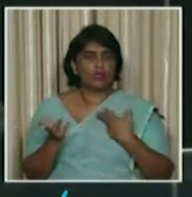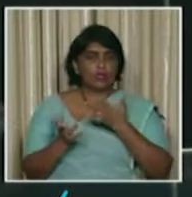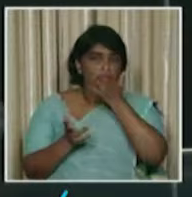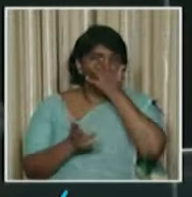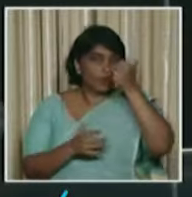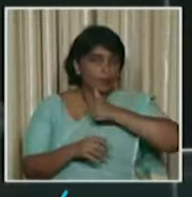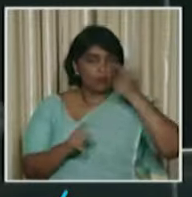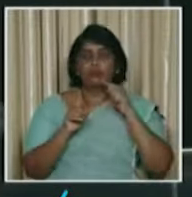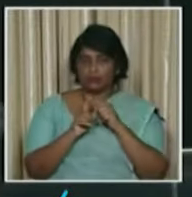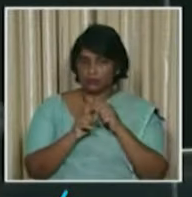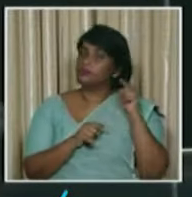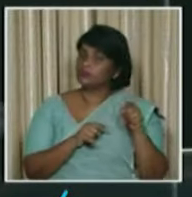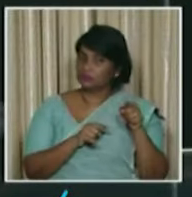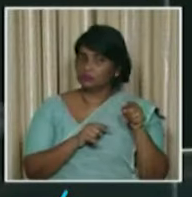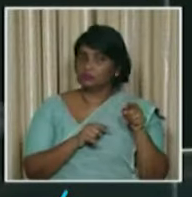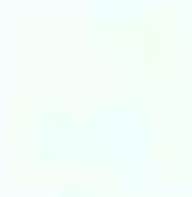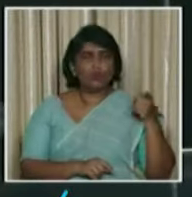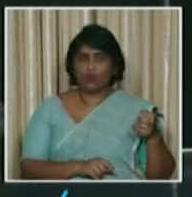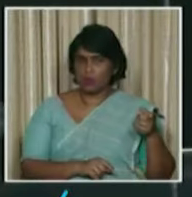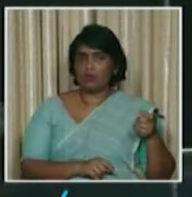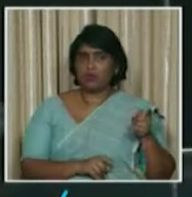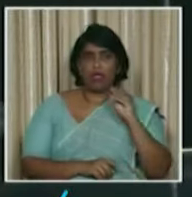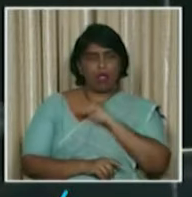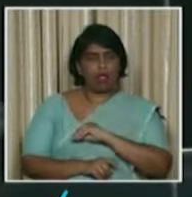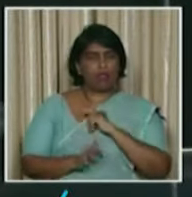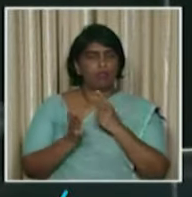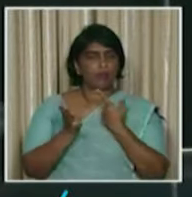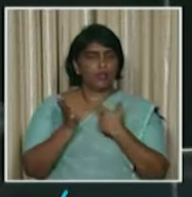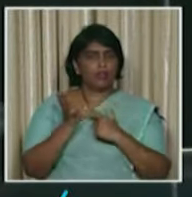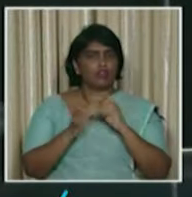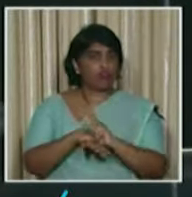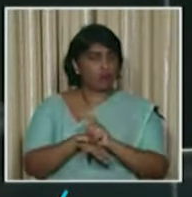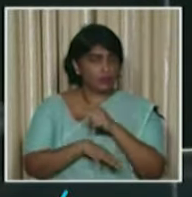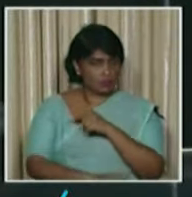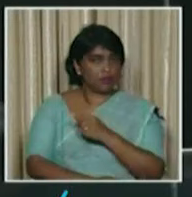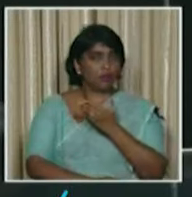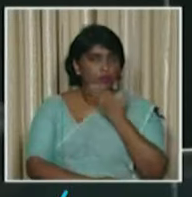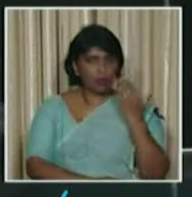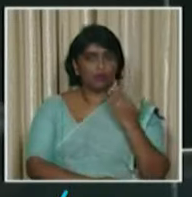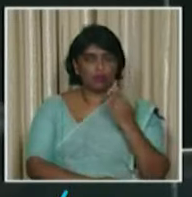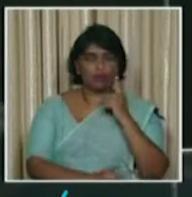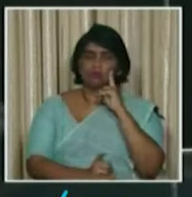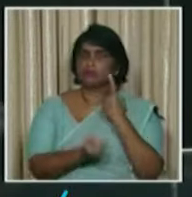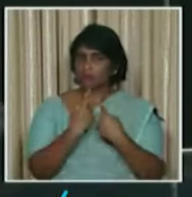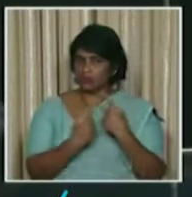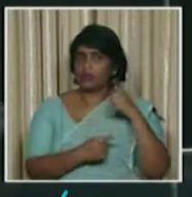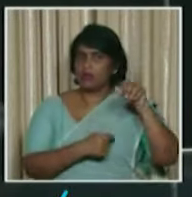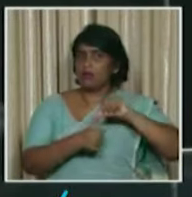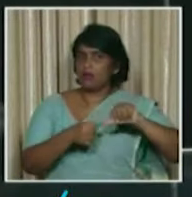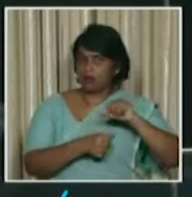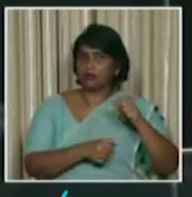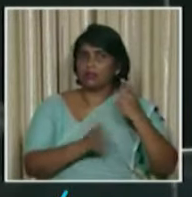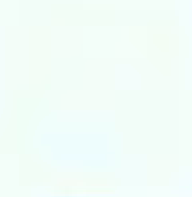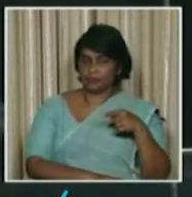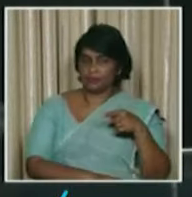වංචාව සම්බන්ධයෙන් ගත්තොත් එතන හැකියාවක් තියෙනවා ආදායම් බදු කොමසාරිස්තුමාට ඇසස්මන්ට් එකක් අරින්න මේ ආයතනයට මෙච්චර